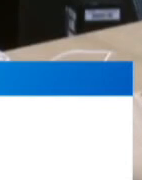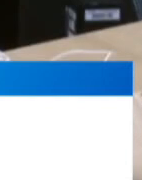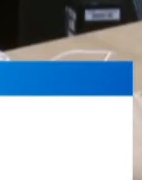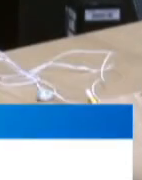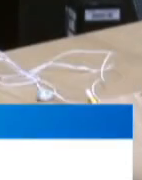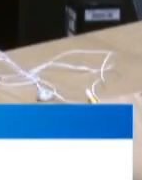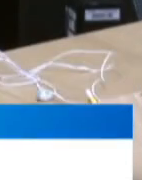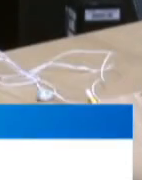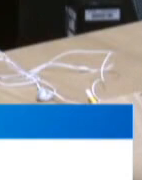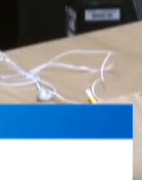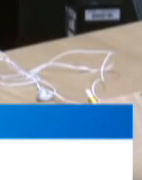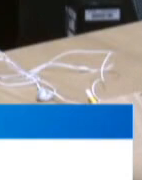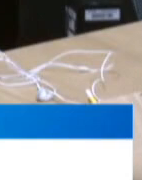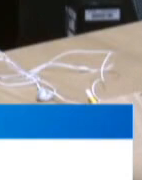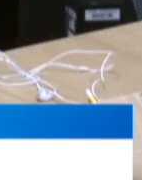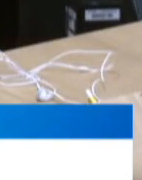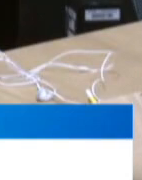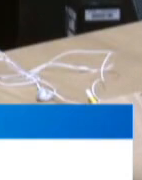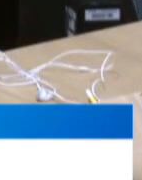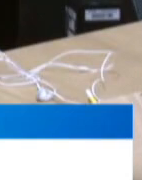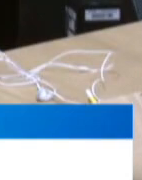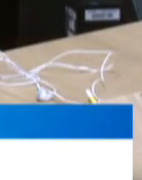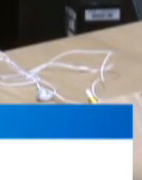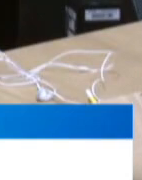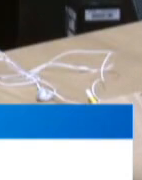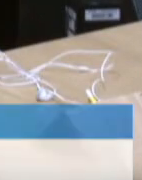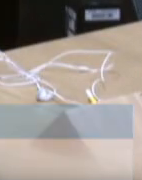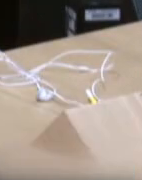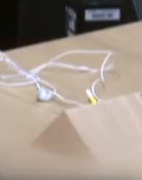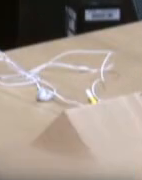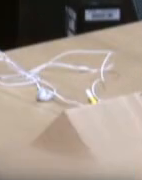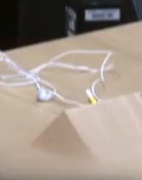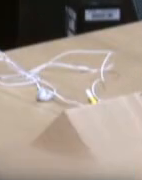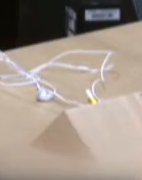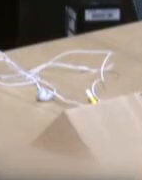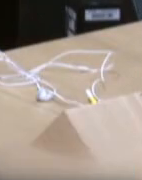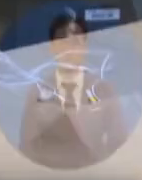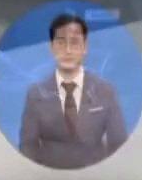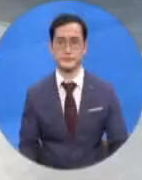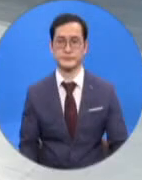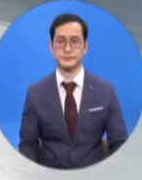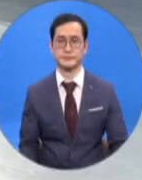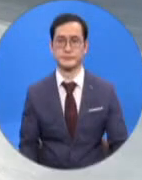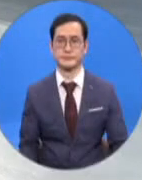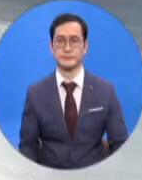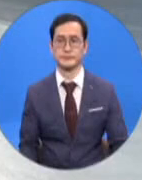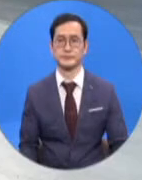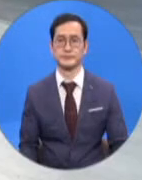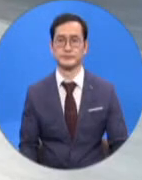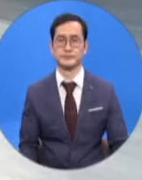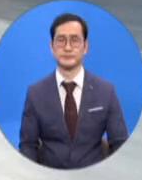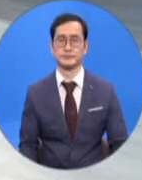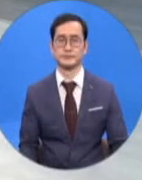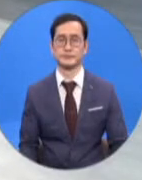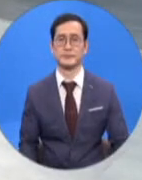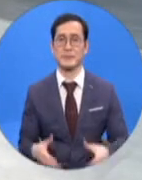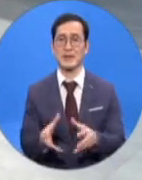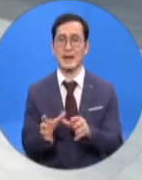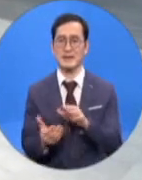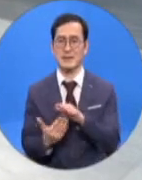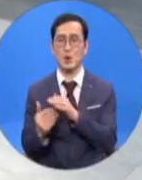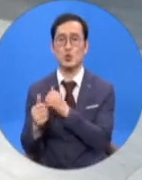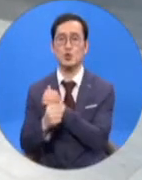그만큼 이야기에도 막무가내로 이런 일을 벌이는 이유를 알 수 없다는 거죠 일당 단 당 최고위 에서도